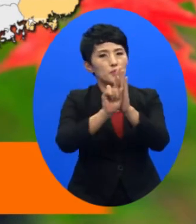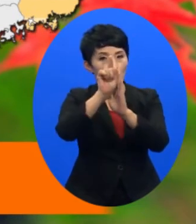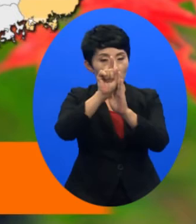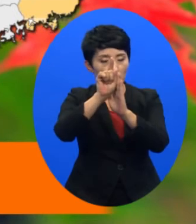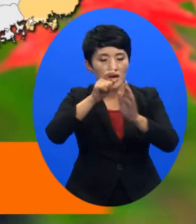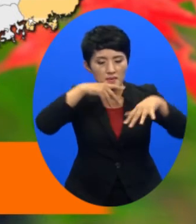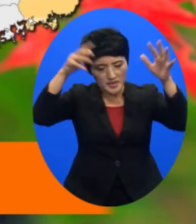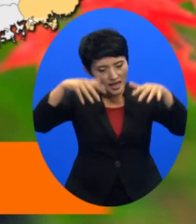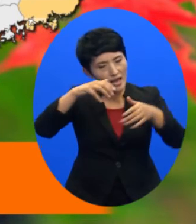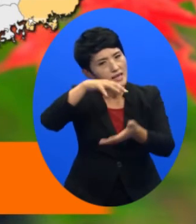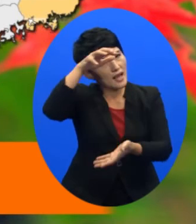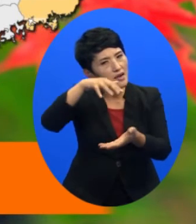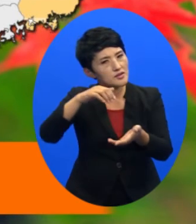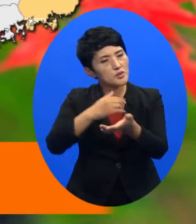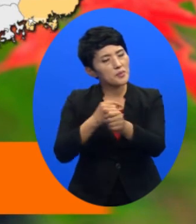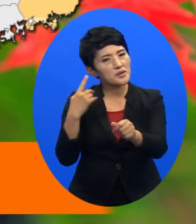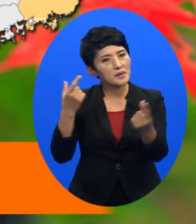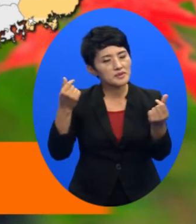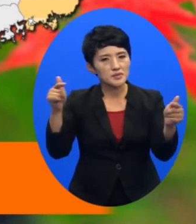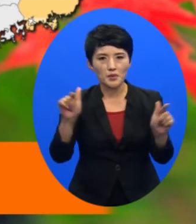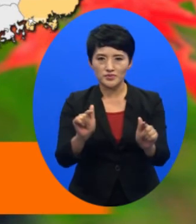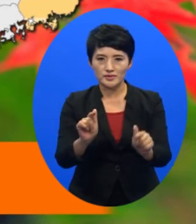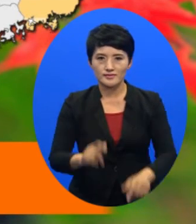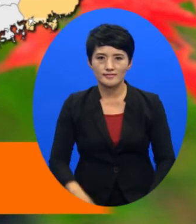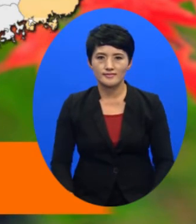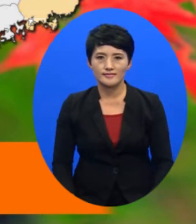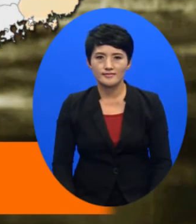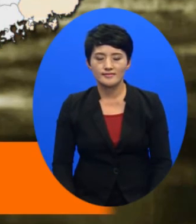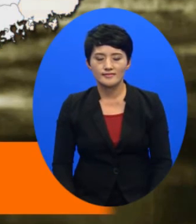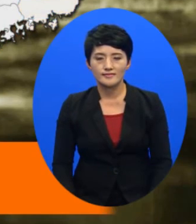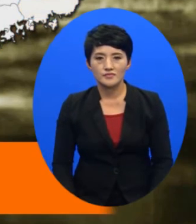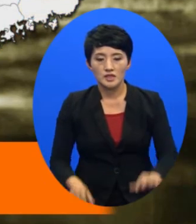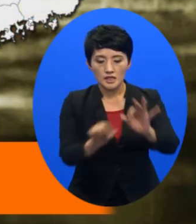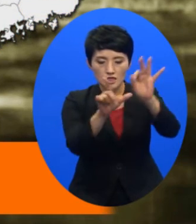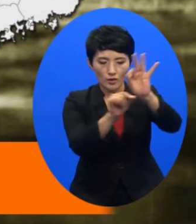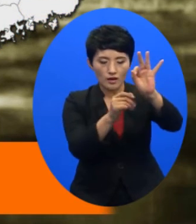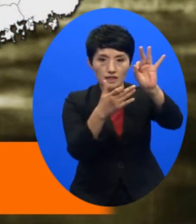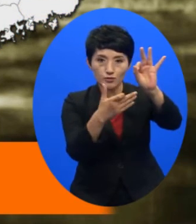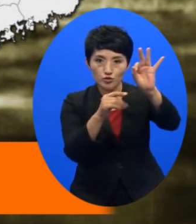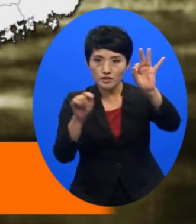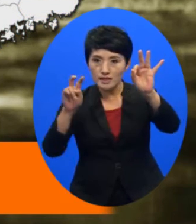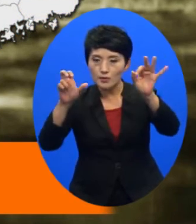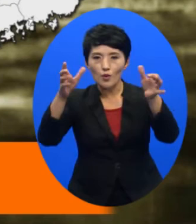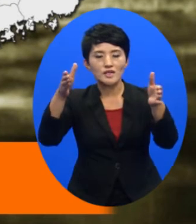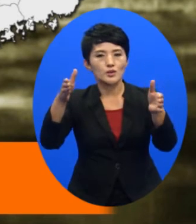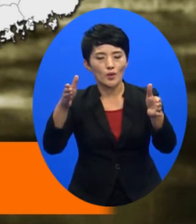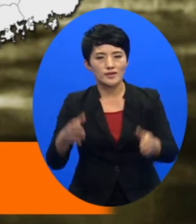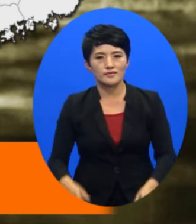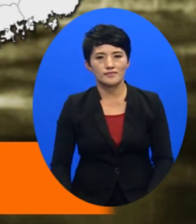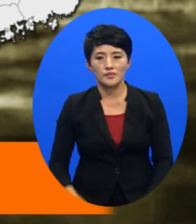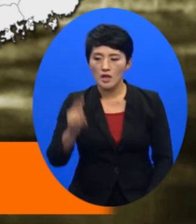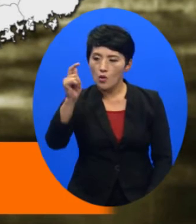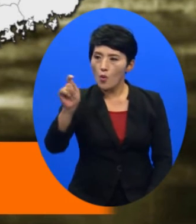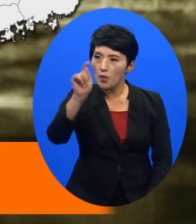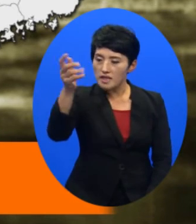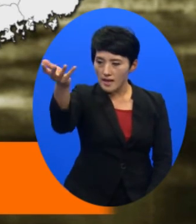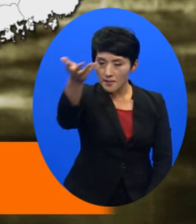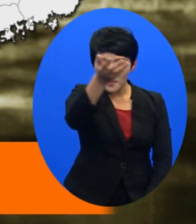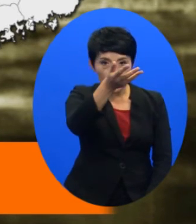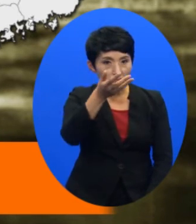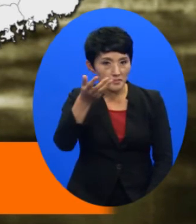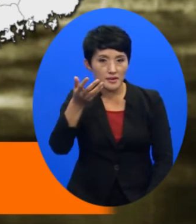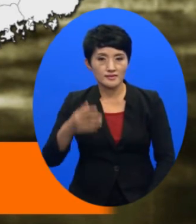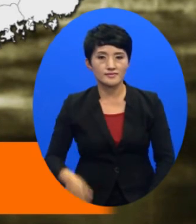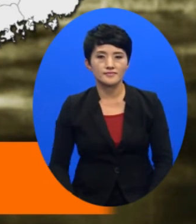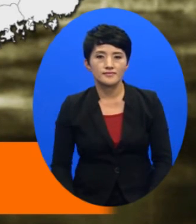높겠고 강수량은 평년과 비슷하거나 적겠습니다. 10월 19일부터 25일까지는 이동성 고기압의 영향을